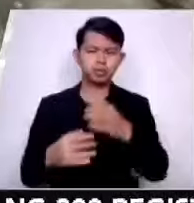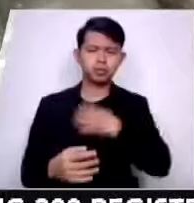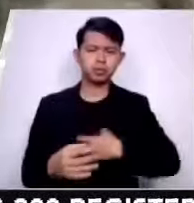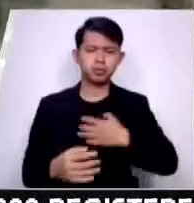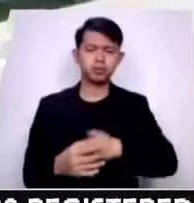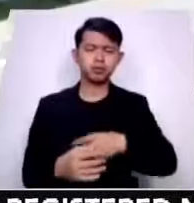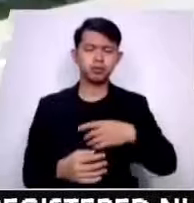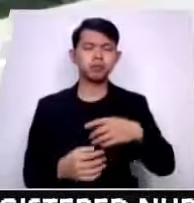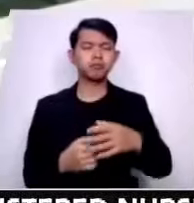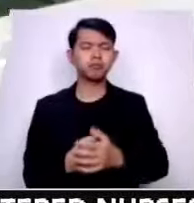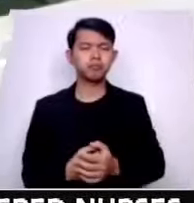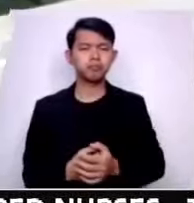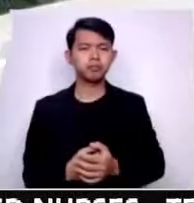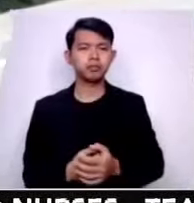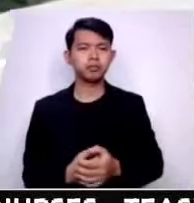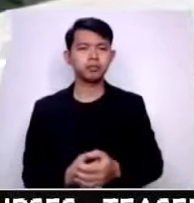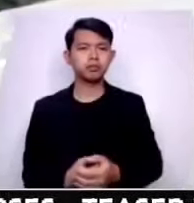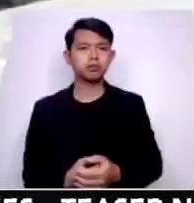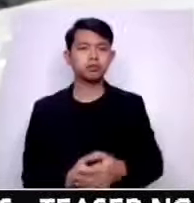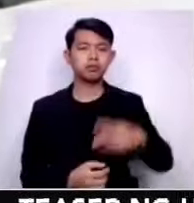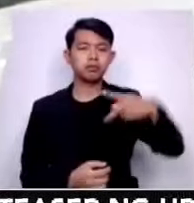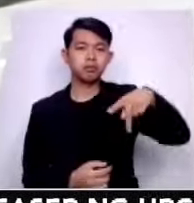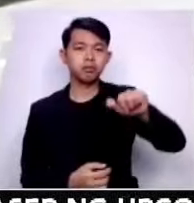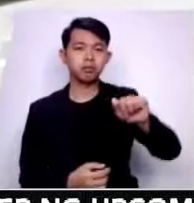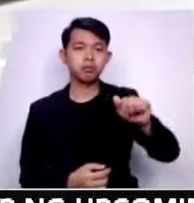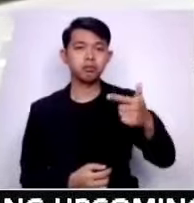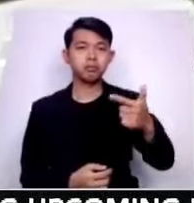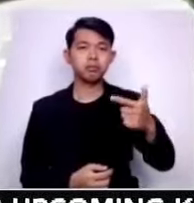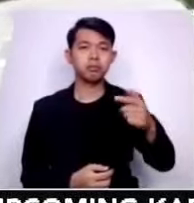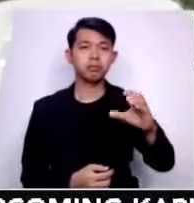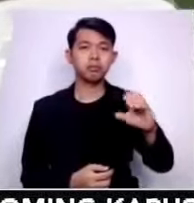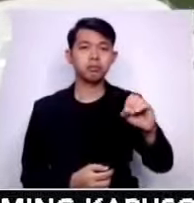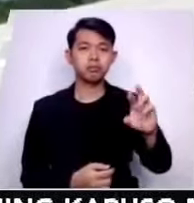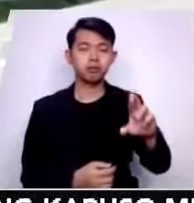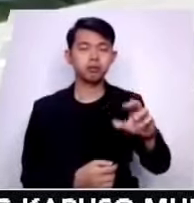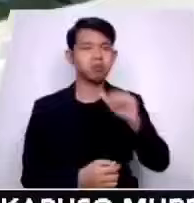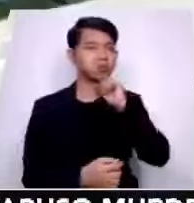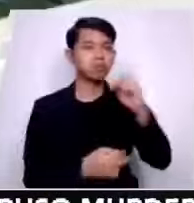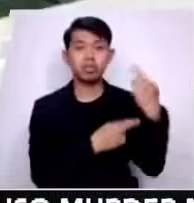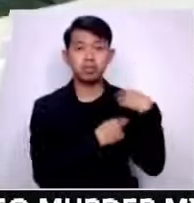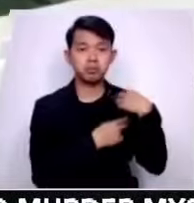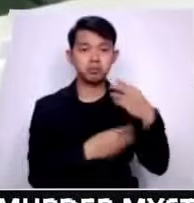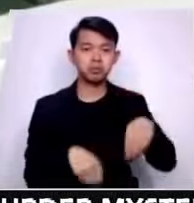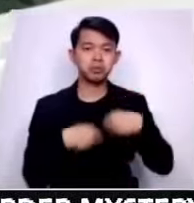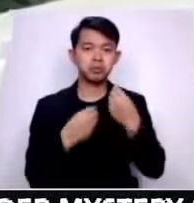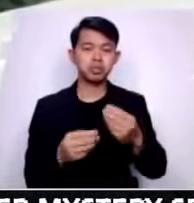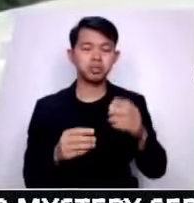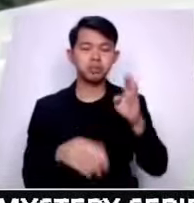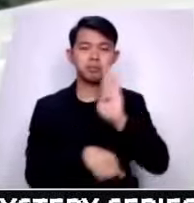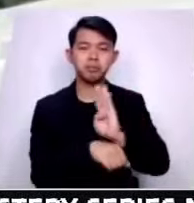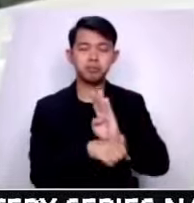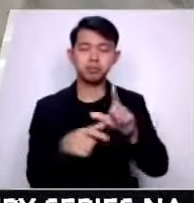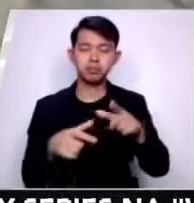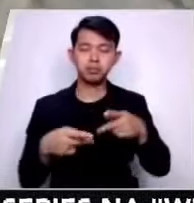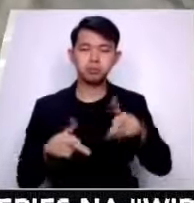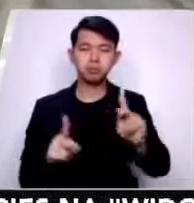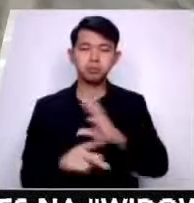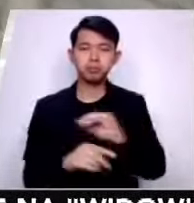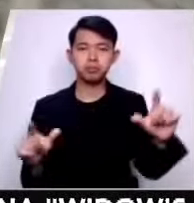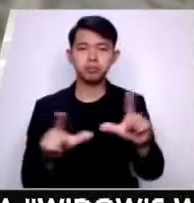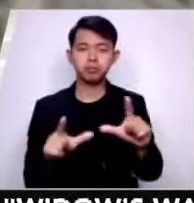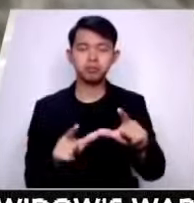raw kinalaman ng PAGCOR sa pag-i-issue ng mga local business permit at license. Hindi rin daw sila responsable